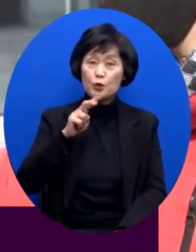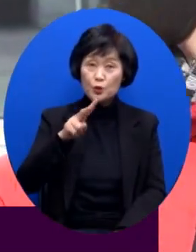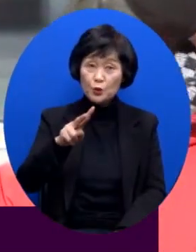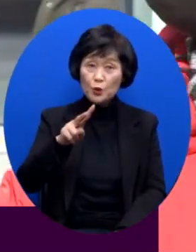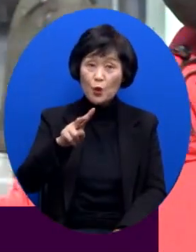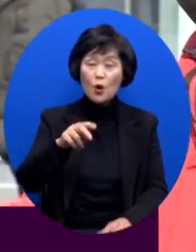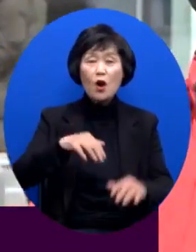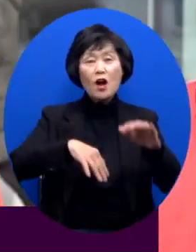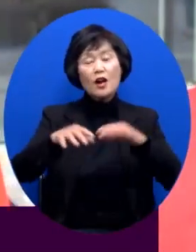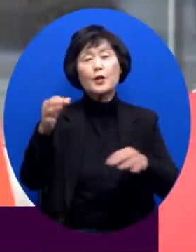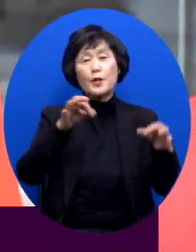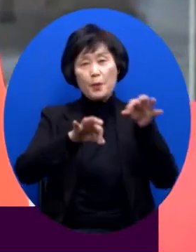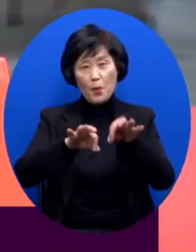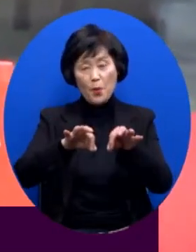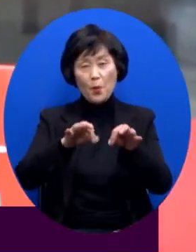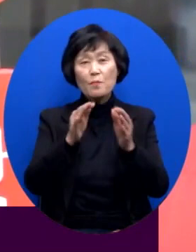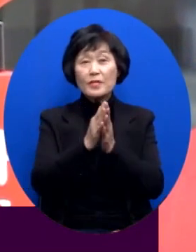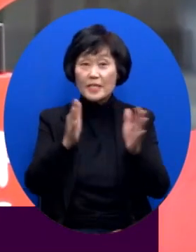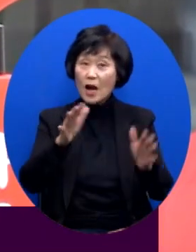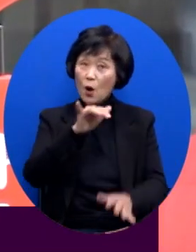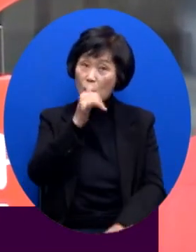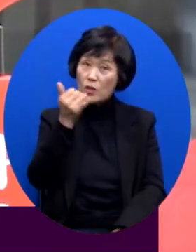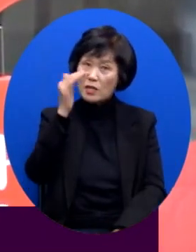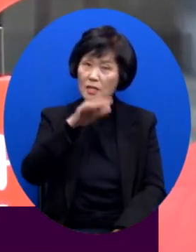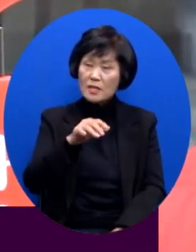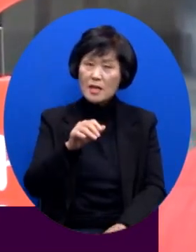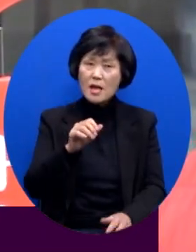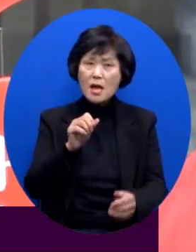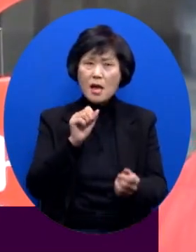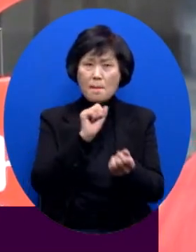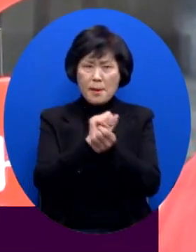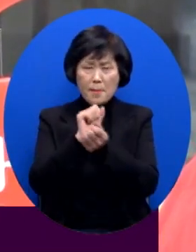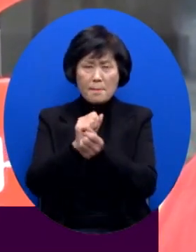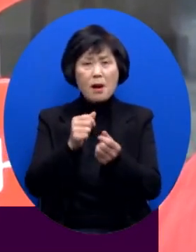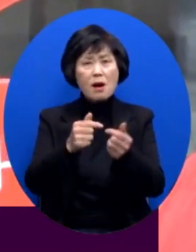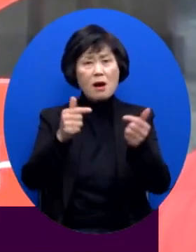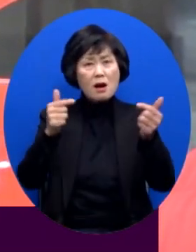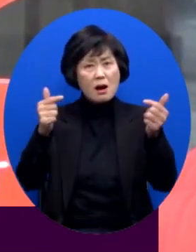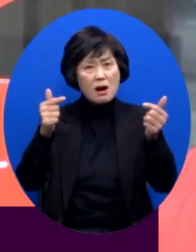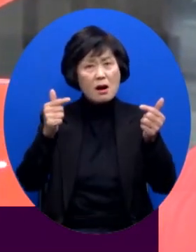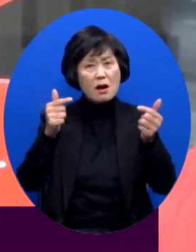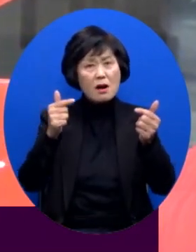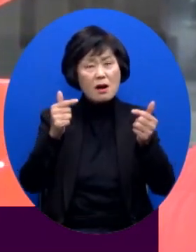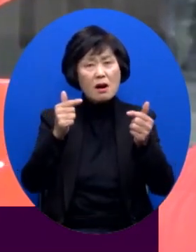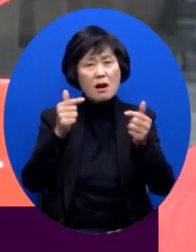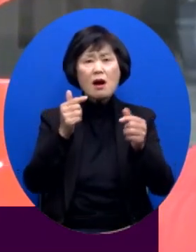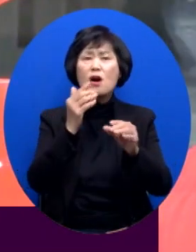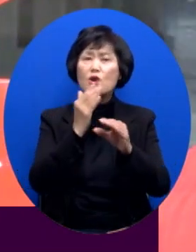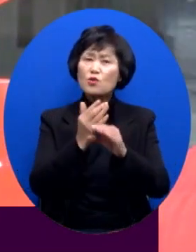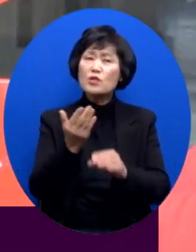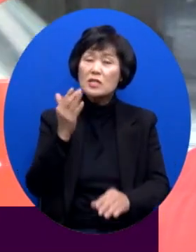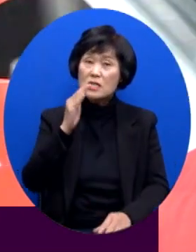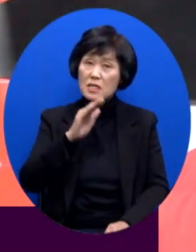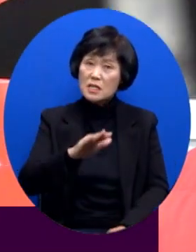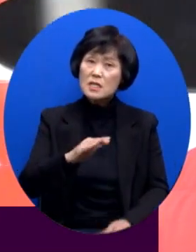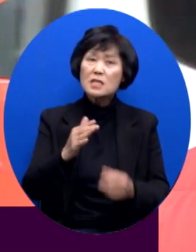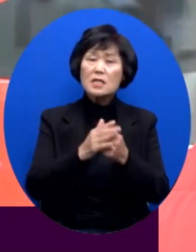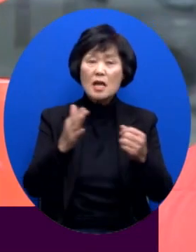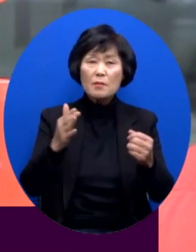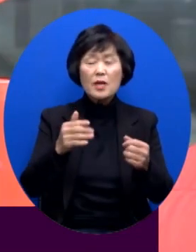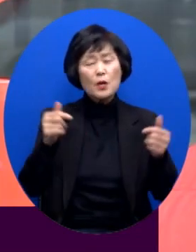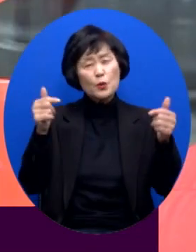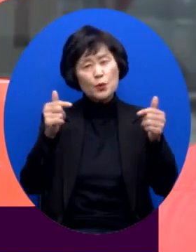했는데 지금 확산세가 이제 증가함에 있어서 저희가 각 초소의 포스트 수를 저희가 줄이는